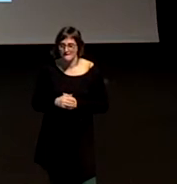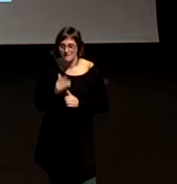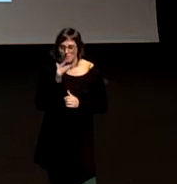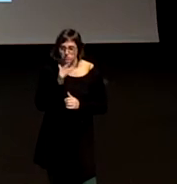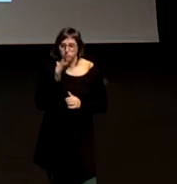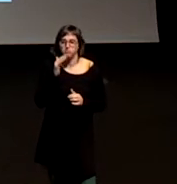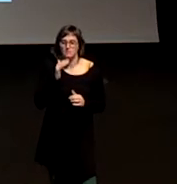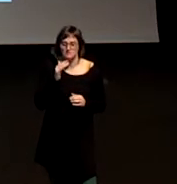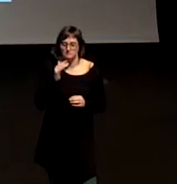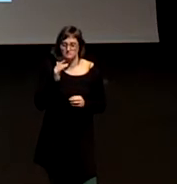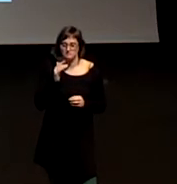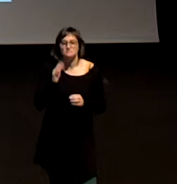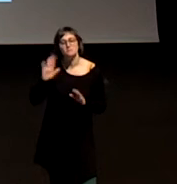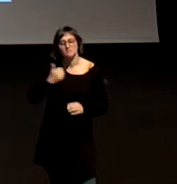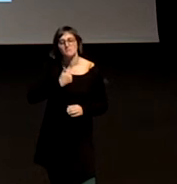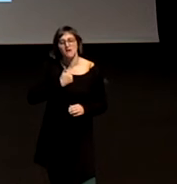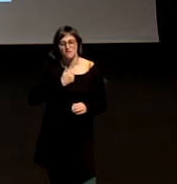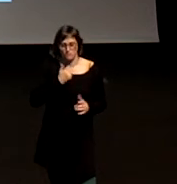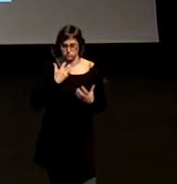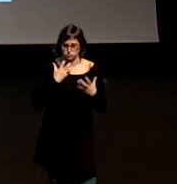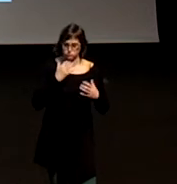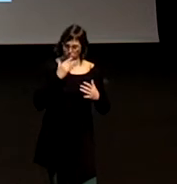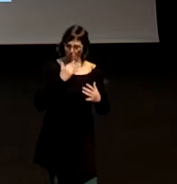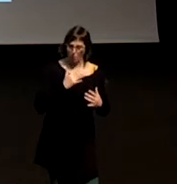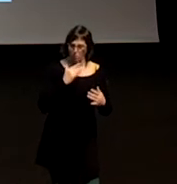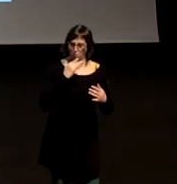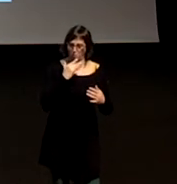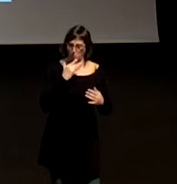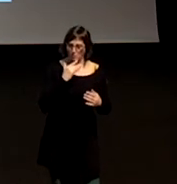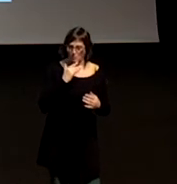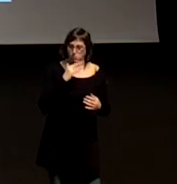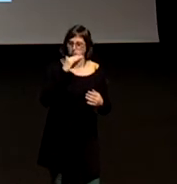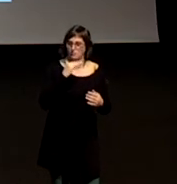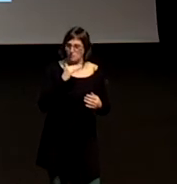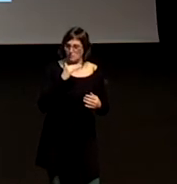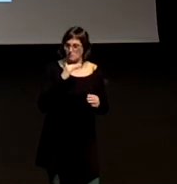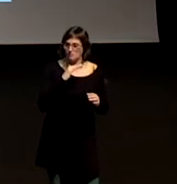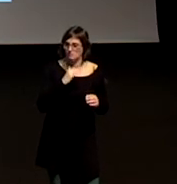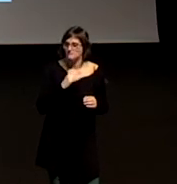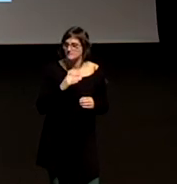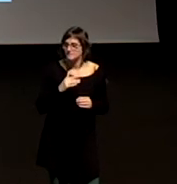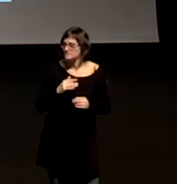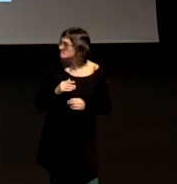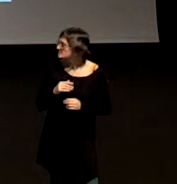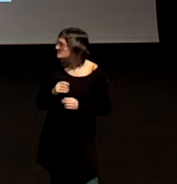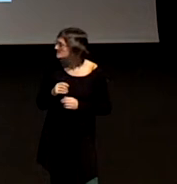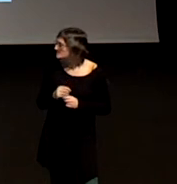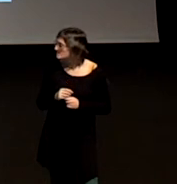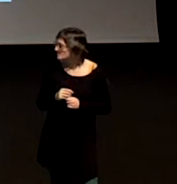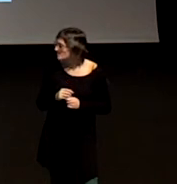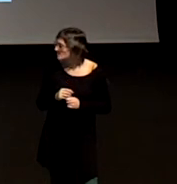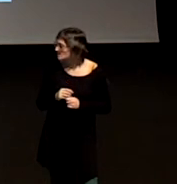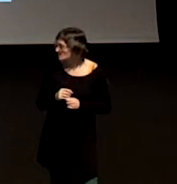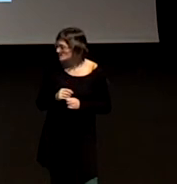donc le champ du mal une grosse voix sur deux temps la femelle qui me dire aux